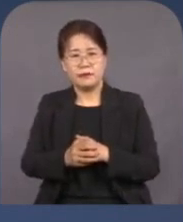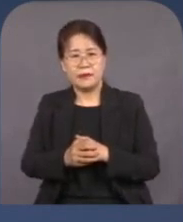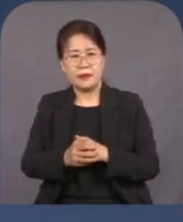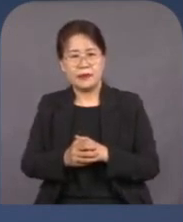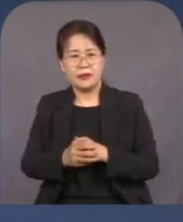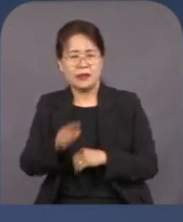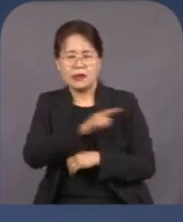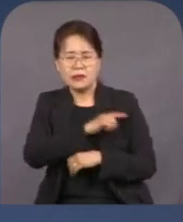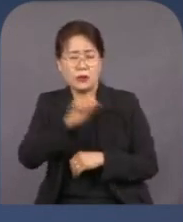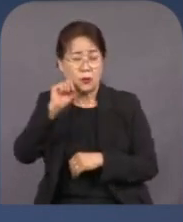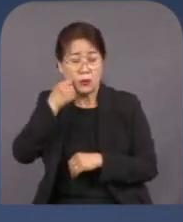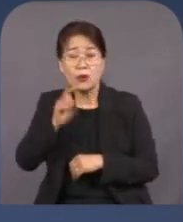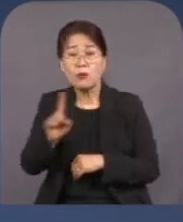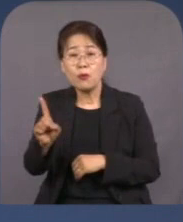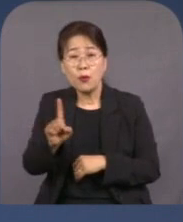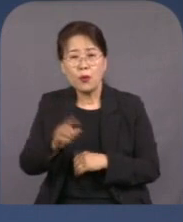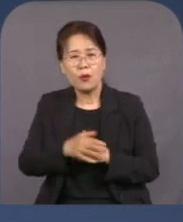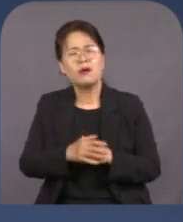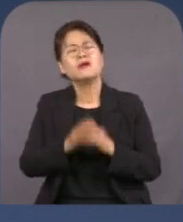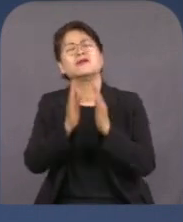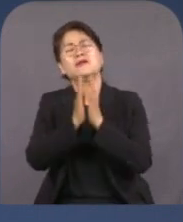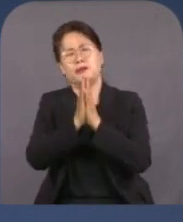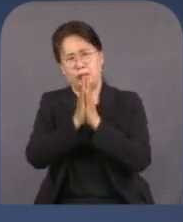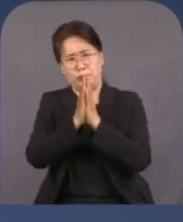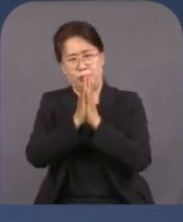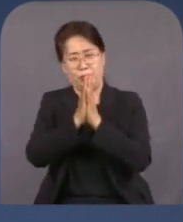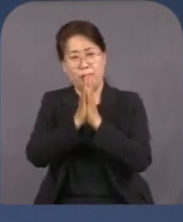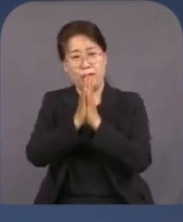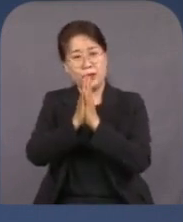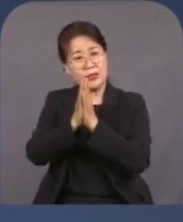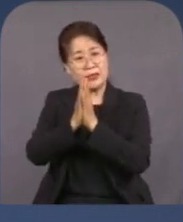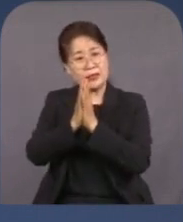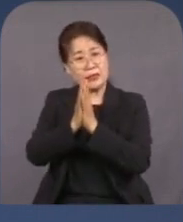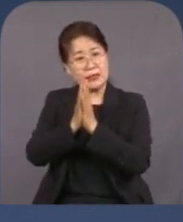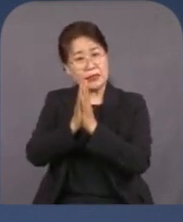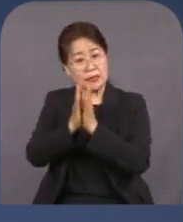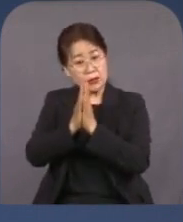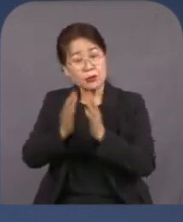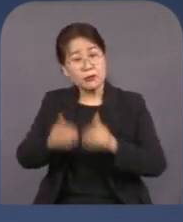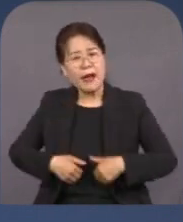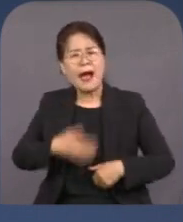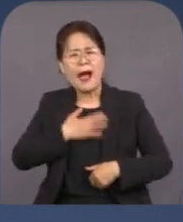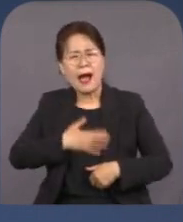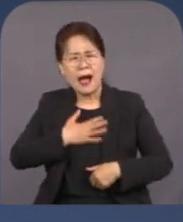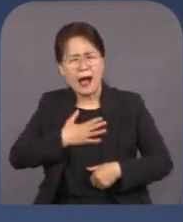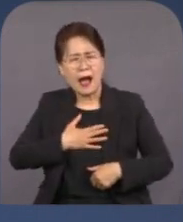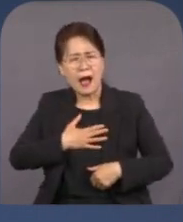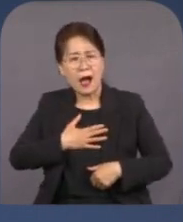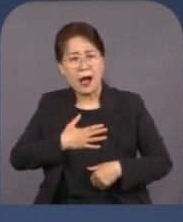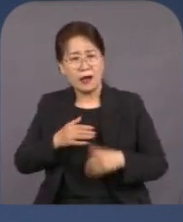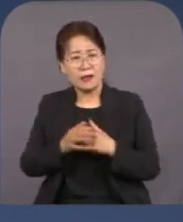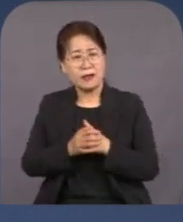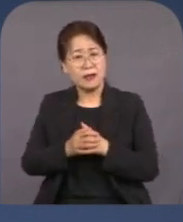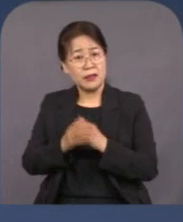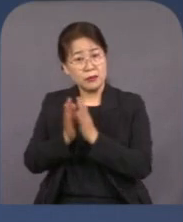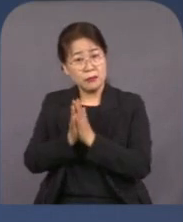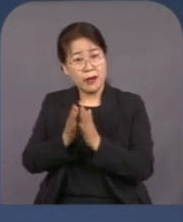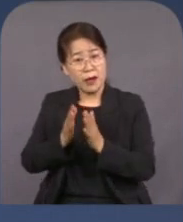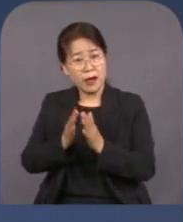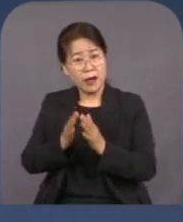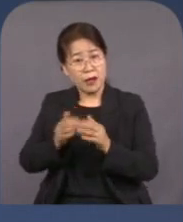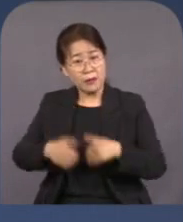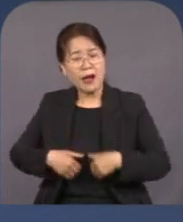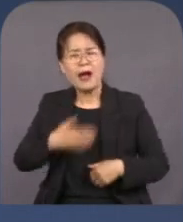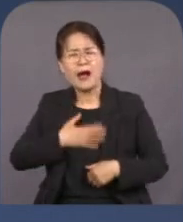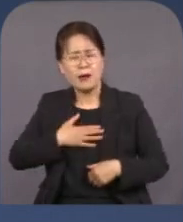가장 어려운 것이 뭐냐 바로 기도예요 기도의 필요성을 몰라서가 아닙니다 기도의 필요성을 다